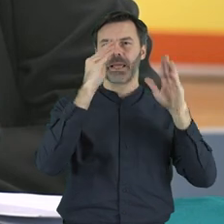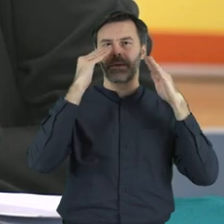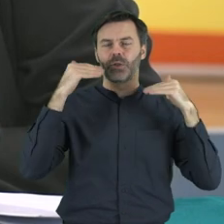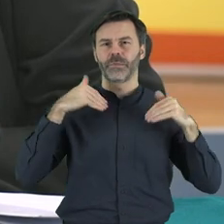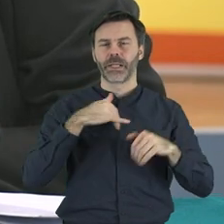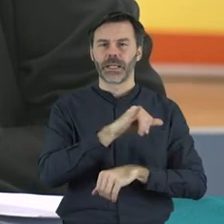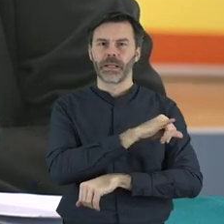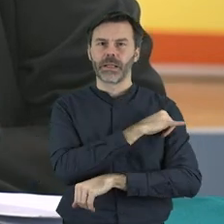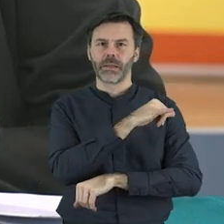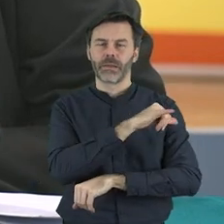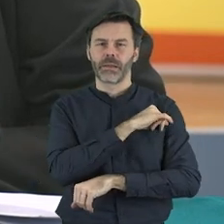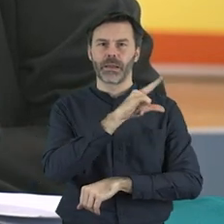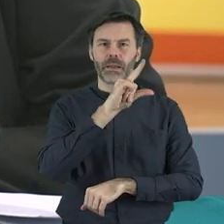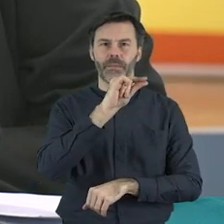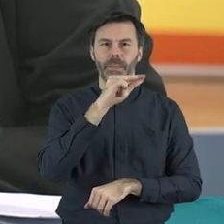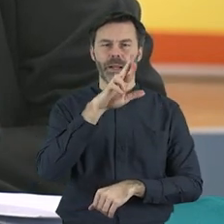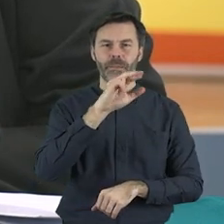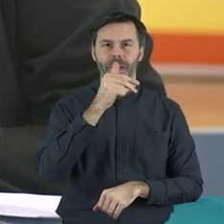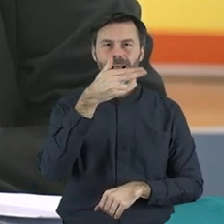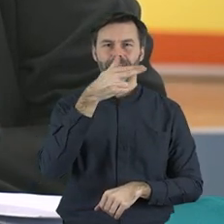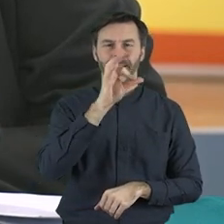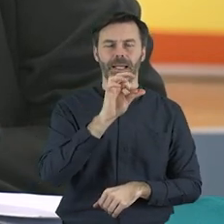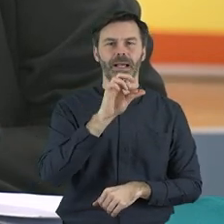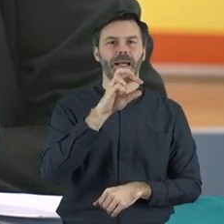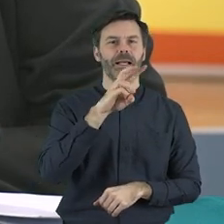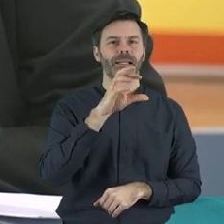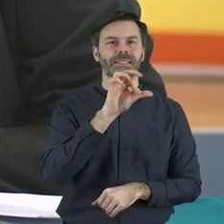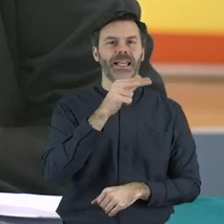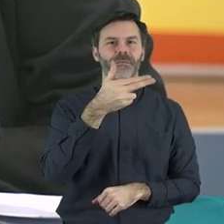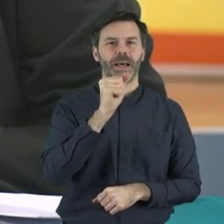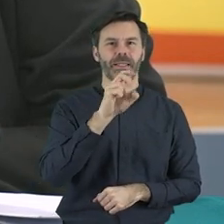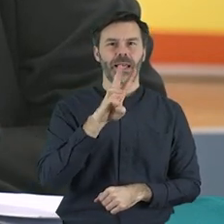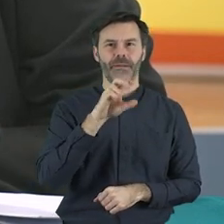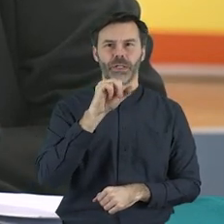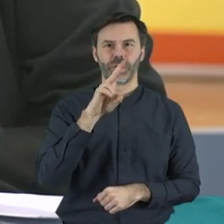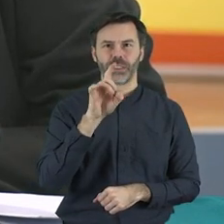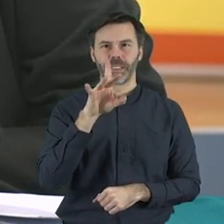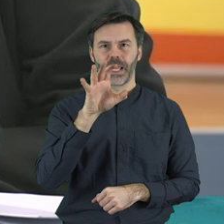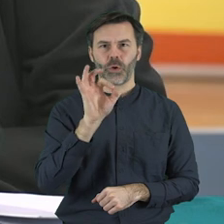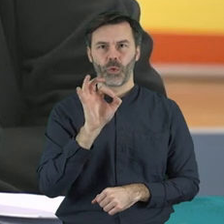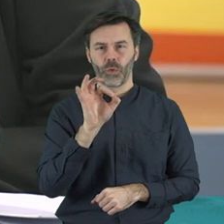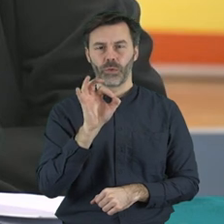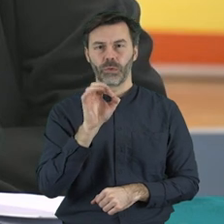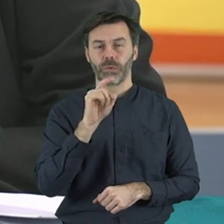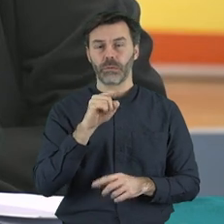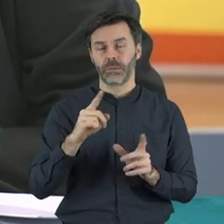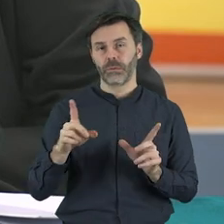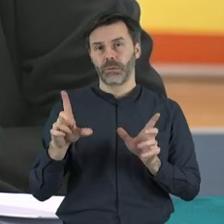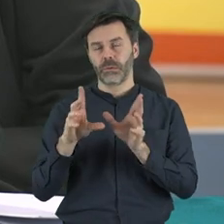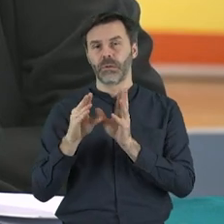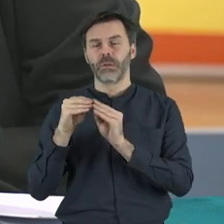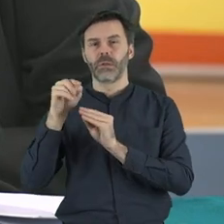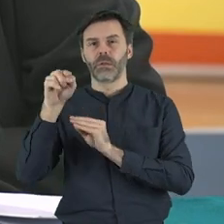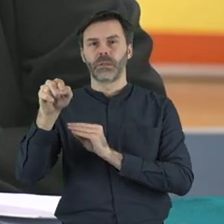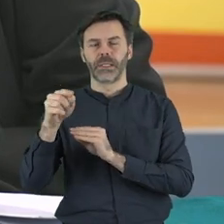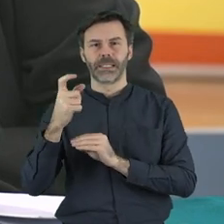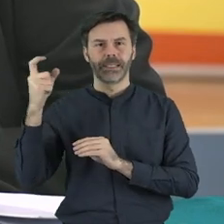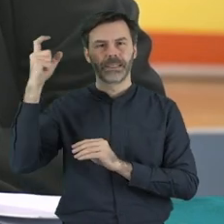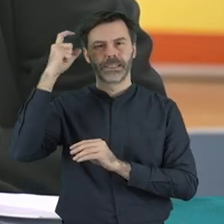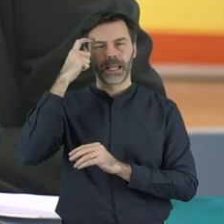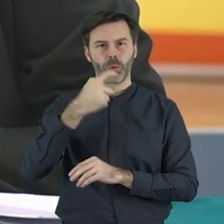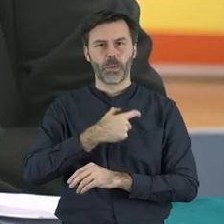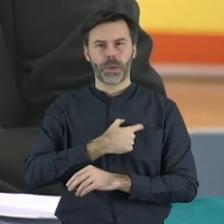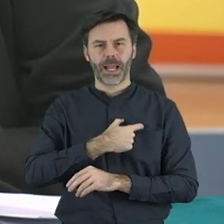Wyszyńskiego z niepublicznym Zespołem Opieki Zdrowotnej Centrum Kardiologii Inwazyjnej i Angiologii NAFIS